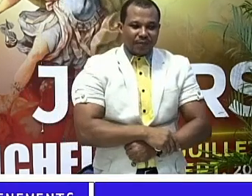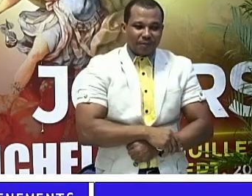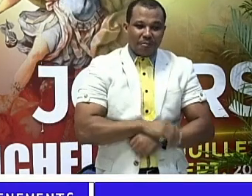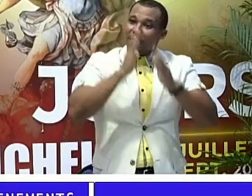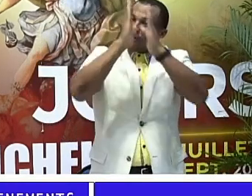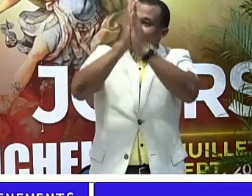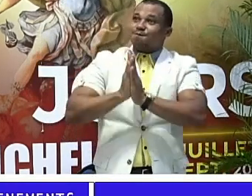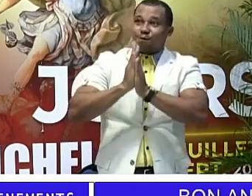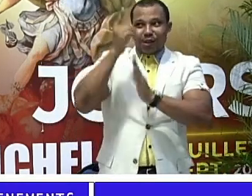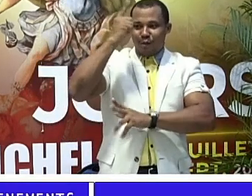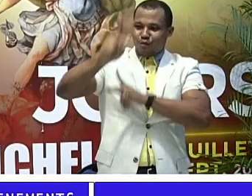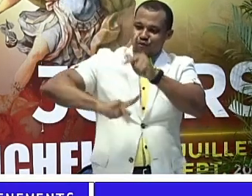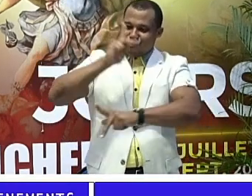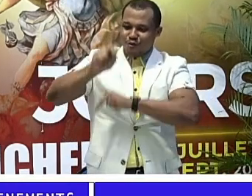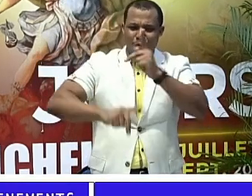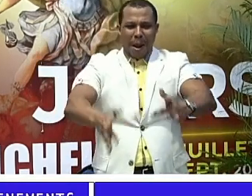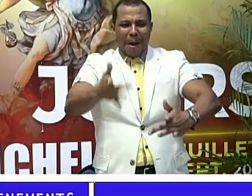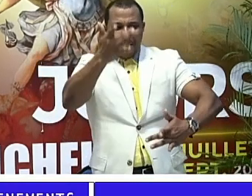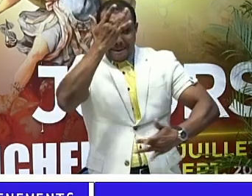Pour les malades,